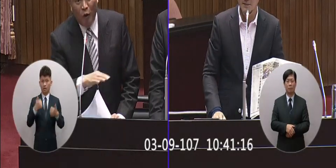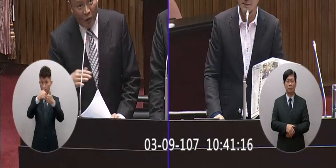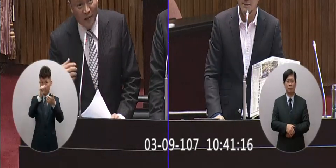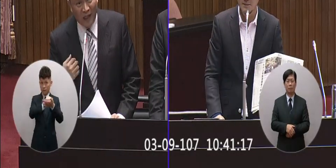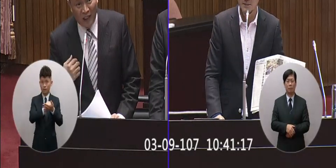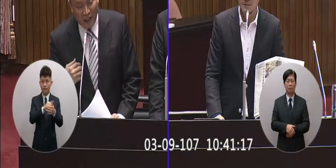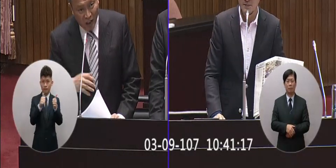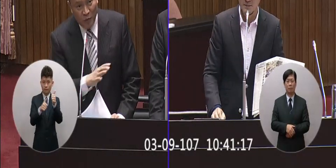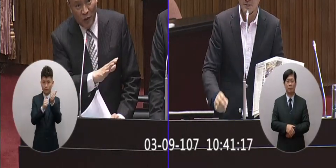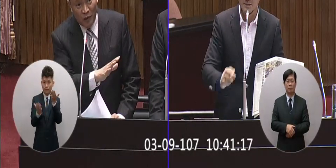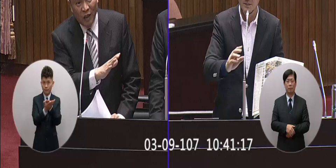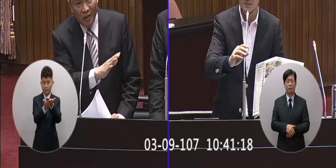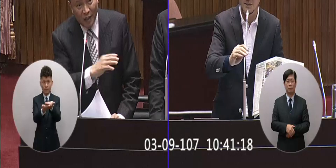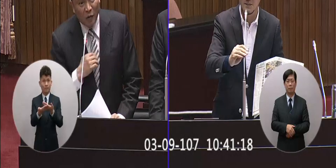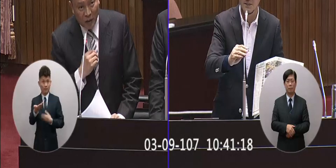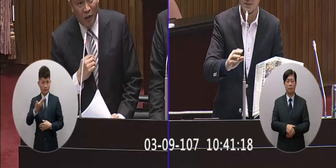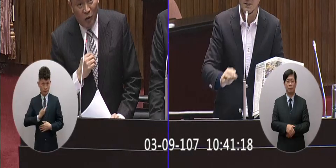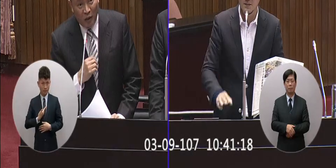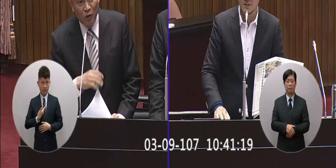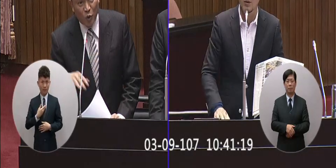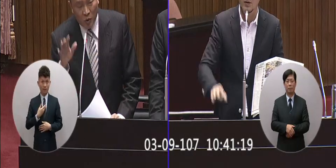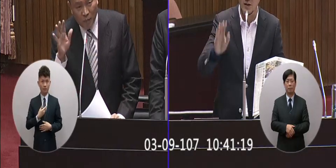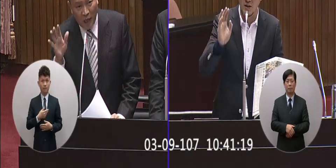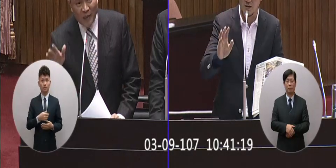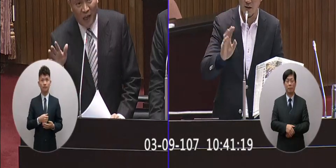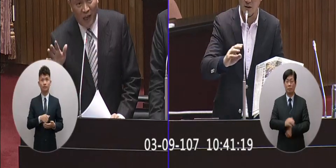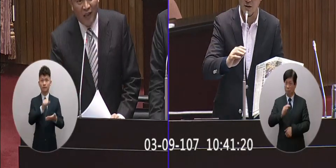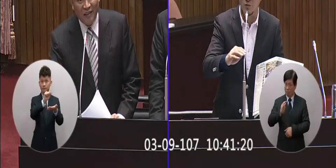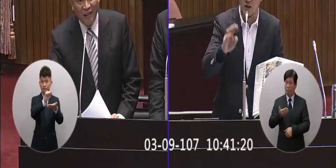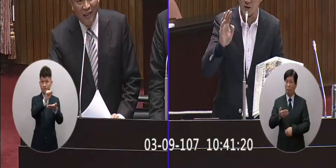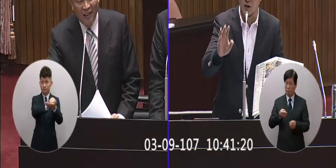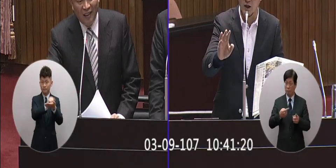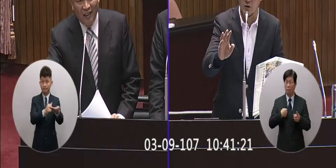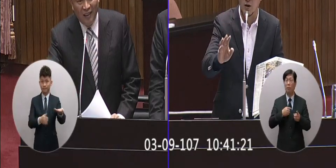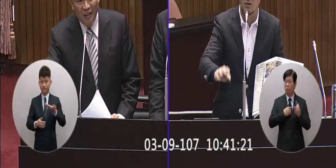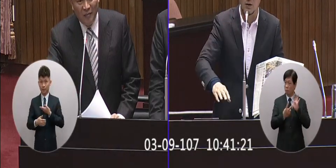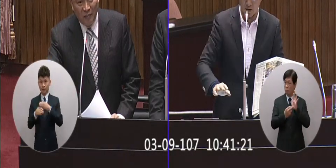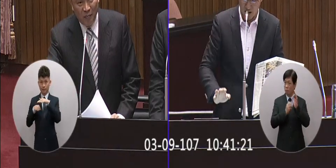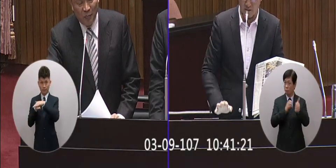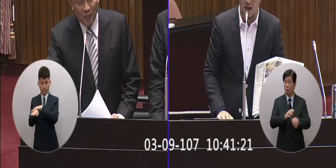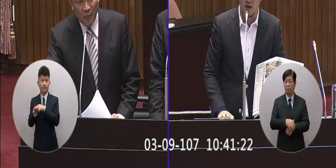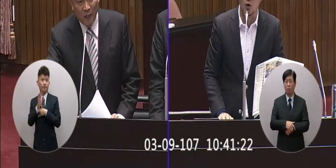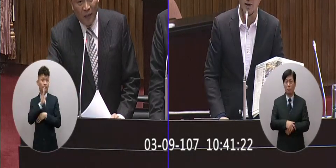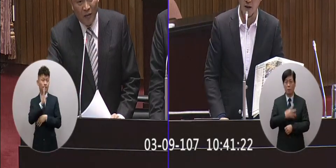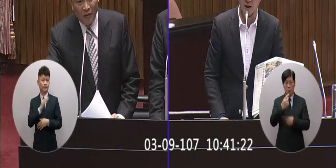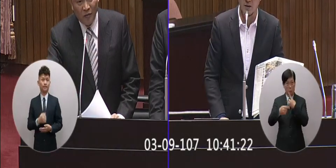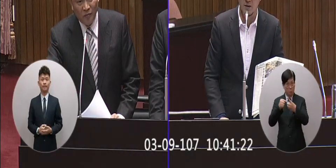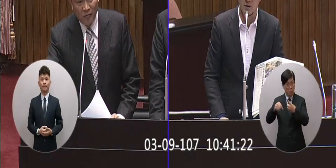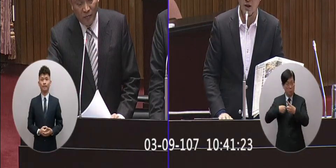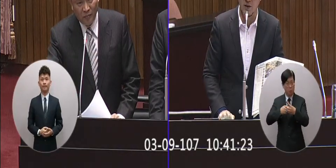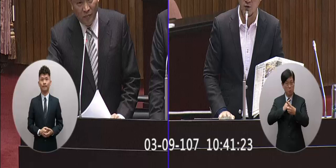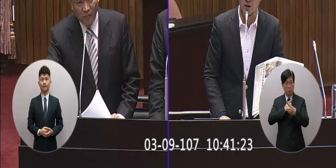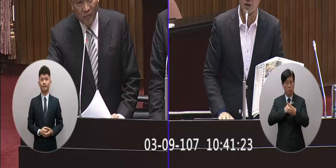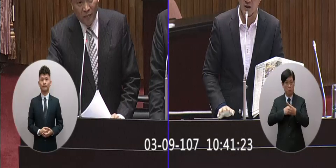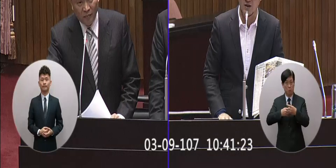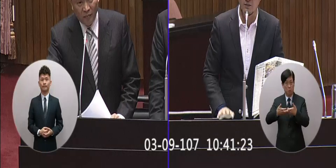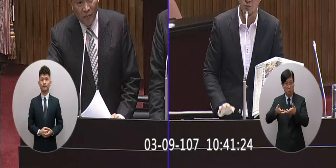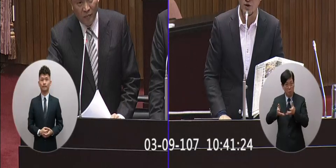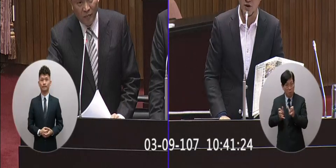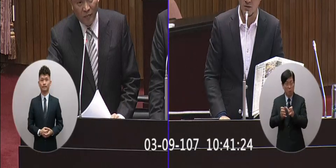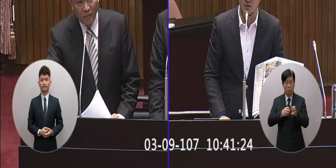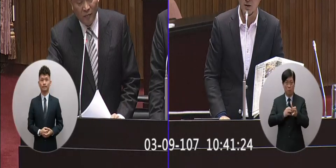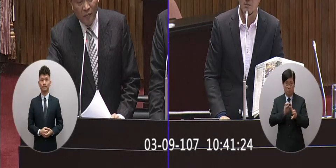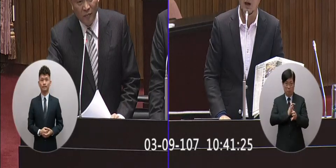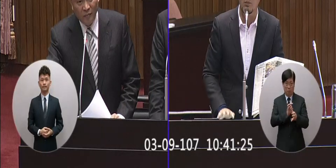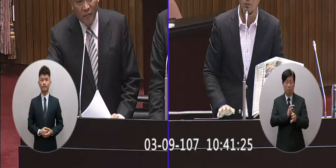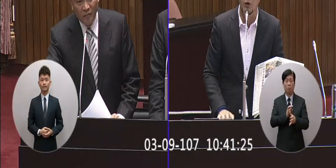副本给阮知尔，伊毋是上会议记录给阮。 但是我甲你讲吼，参加的团体，其实